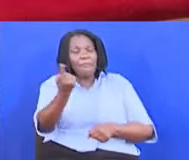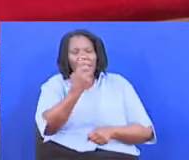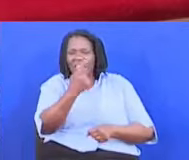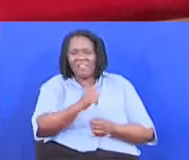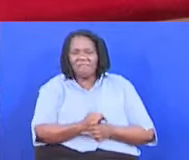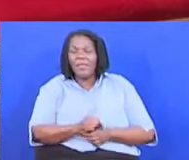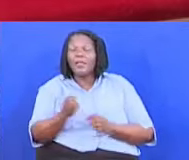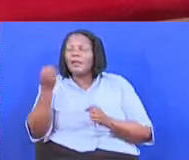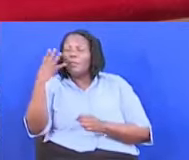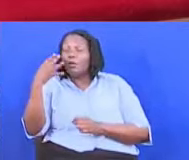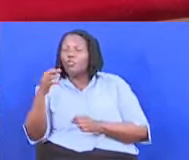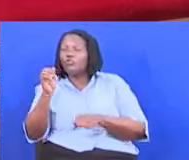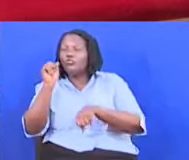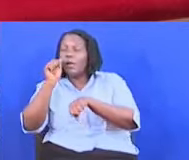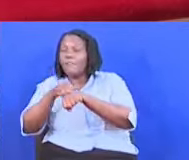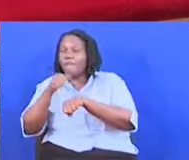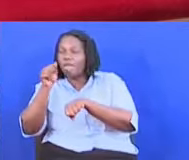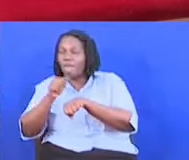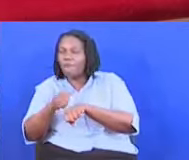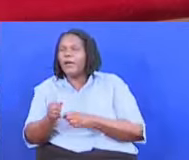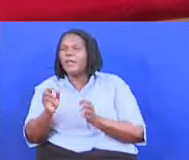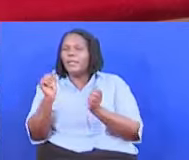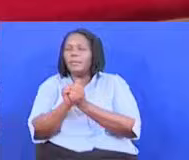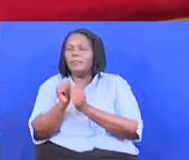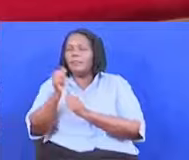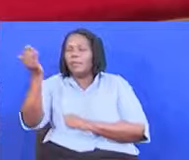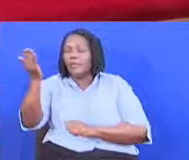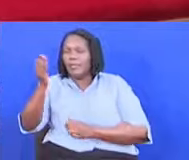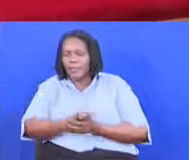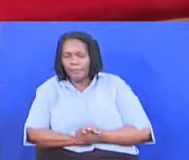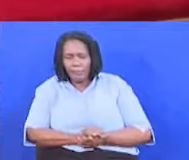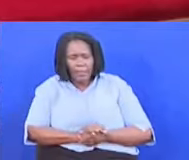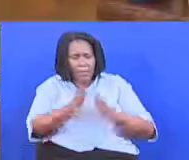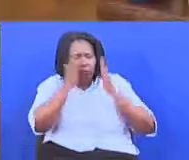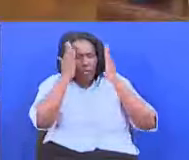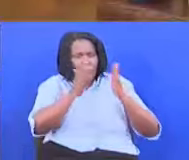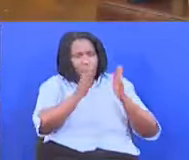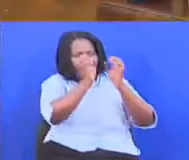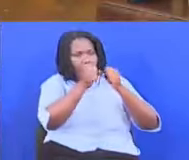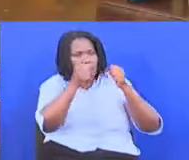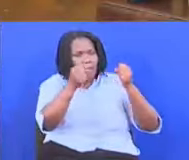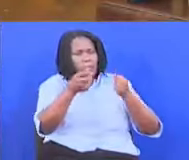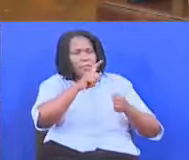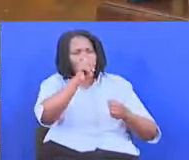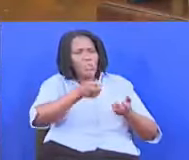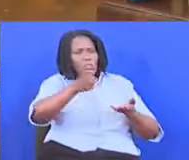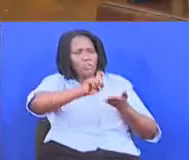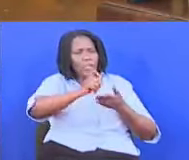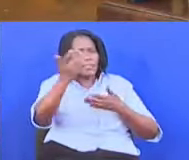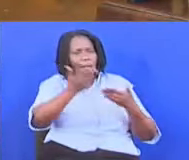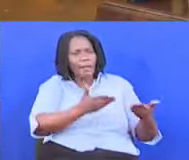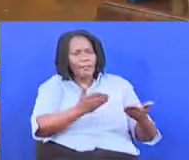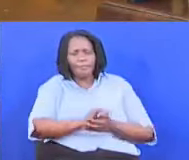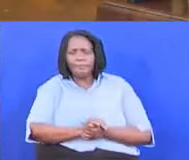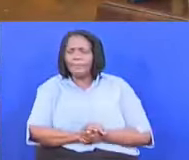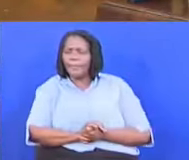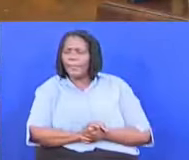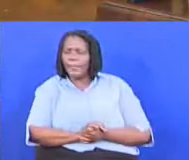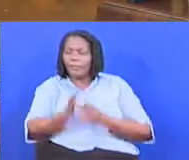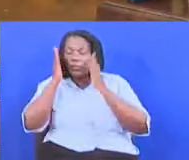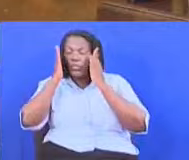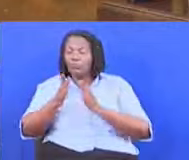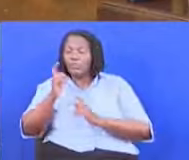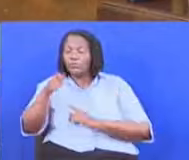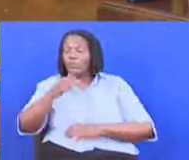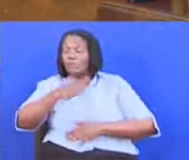mifupa na viungo vingine. Mheshimiwa Rita Kabati, swali la nyongeza. Asante sana Mheshimiwa